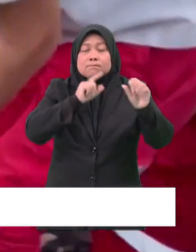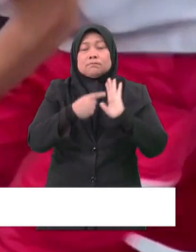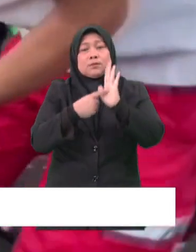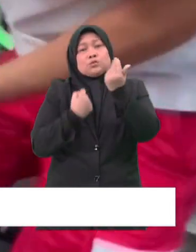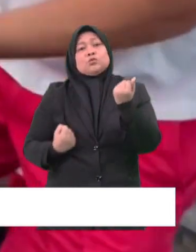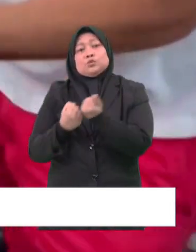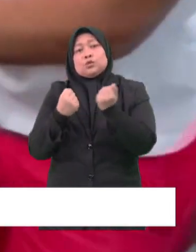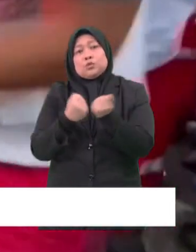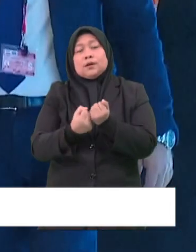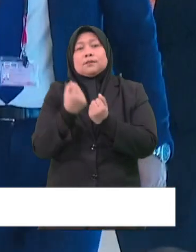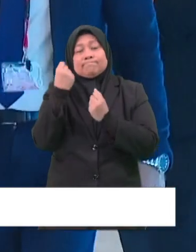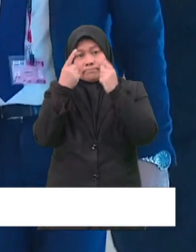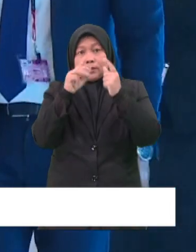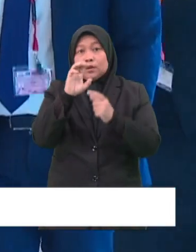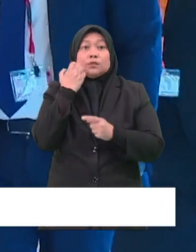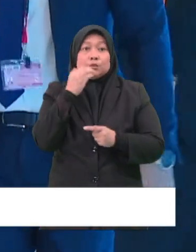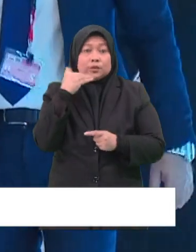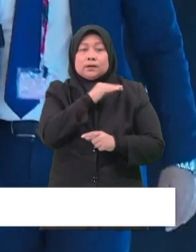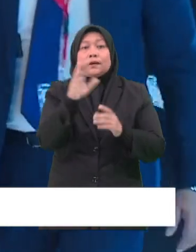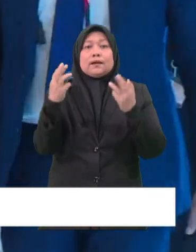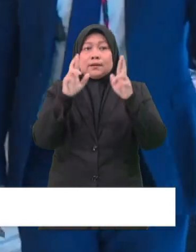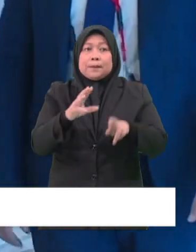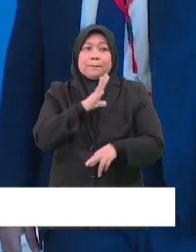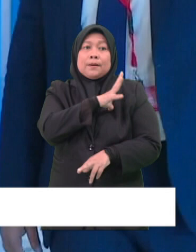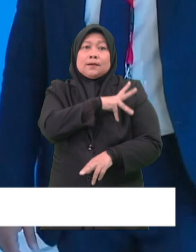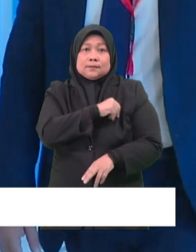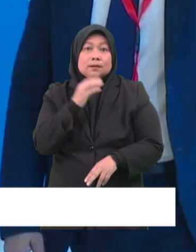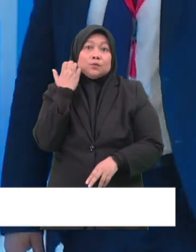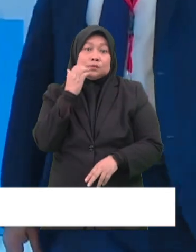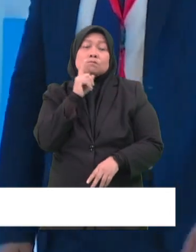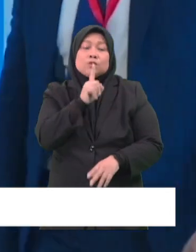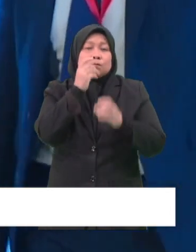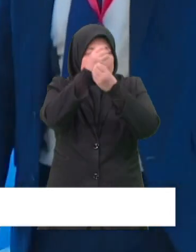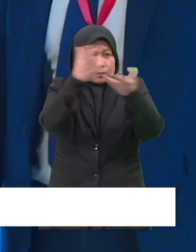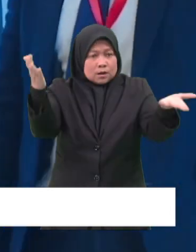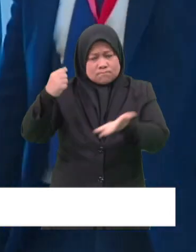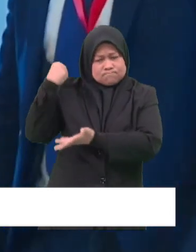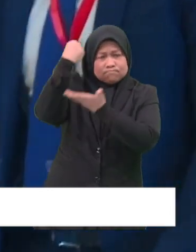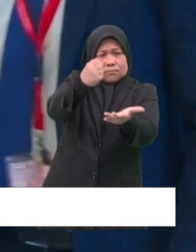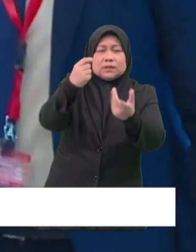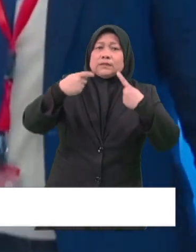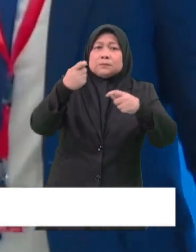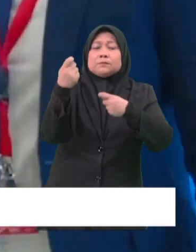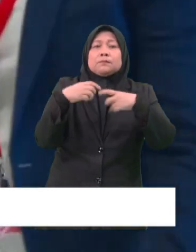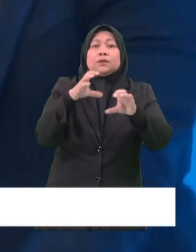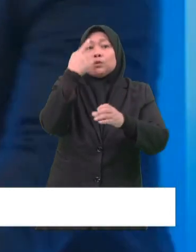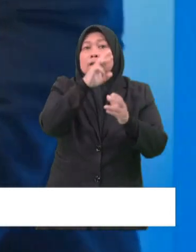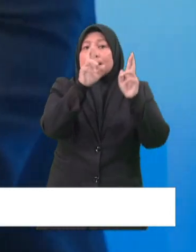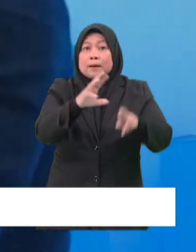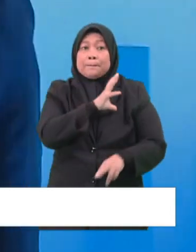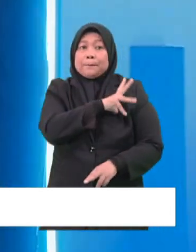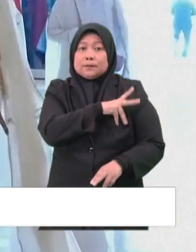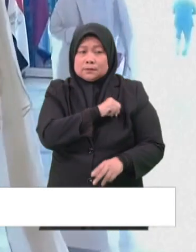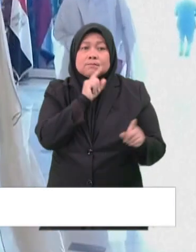sokongan dan solidariti UAE dengan rakyat Palestin UAE sebelum ini mengumumkan pemberian bantuan segera kepada rakyat Palestin